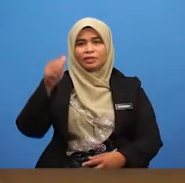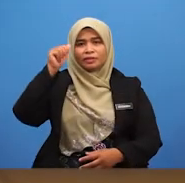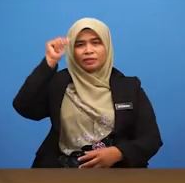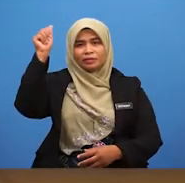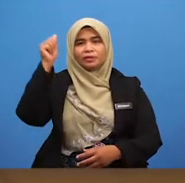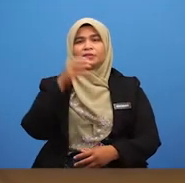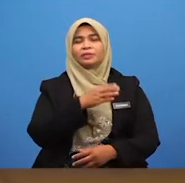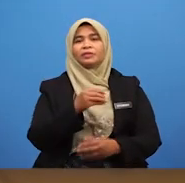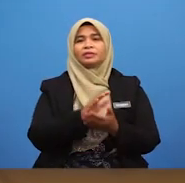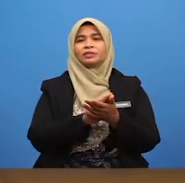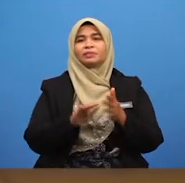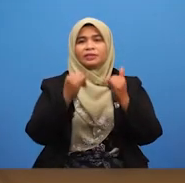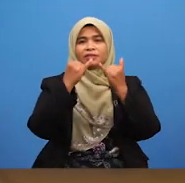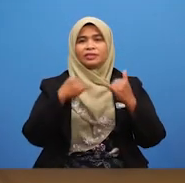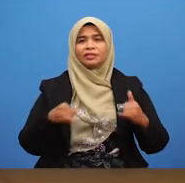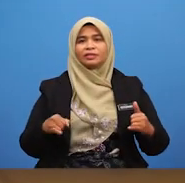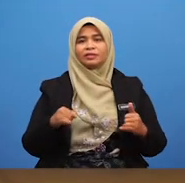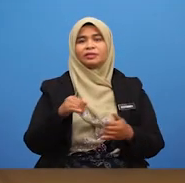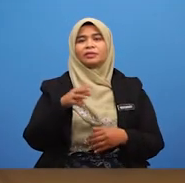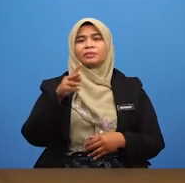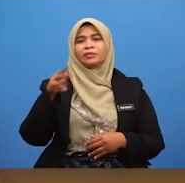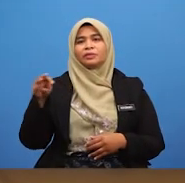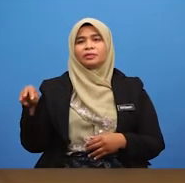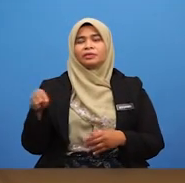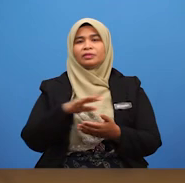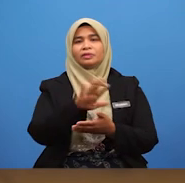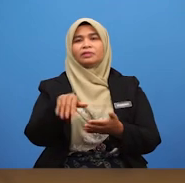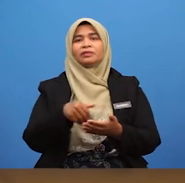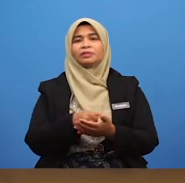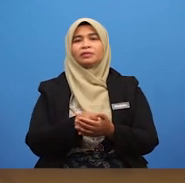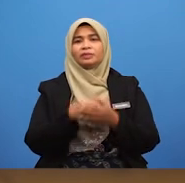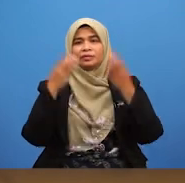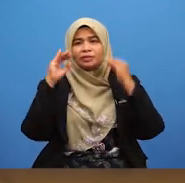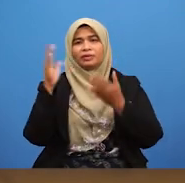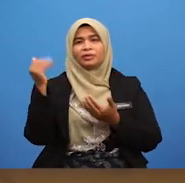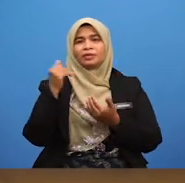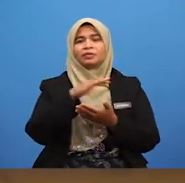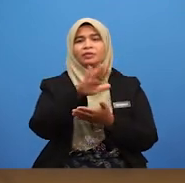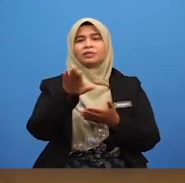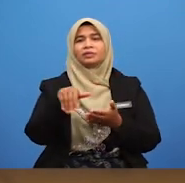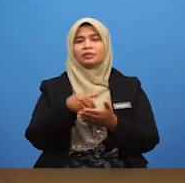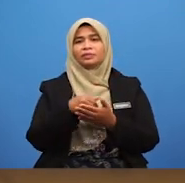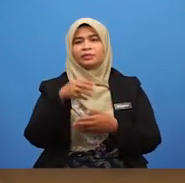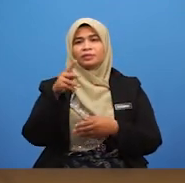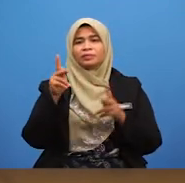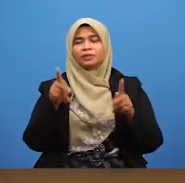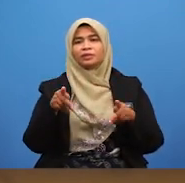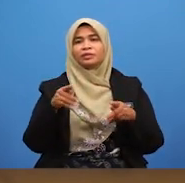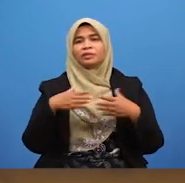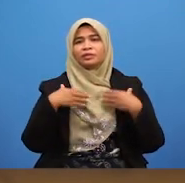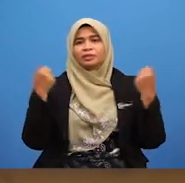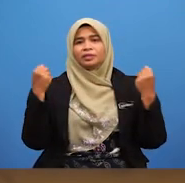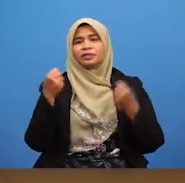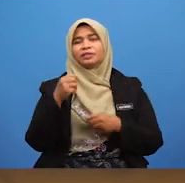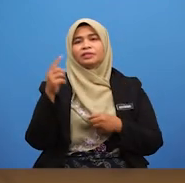Assalamualaikum dan selamat sejahtera pelajar-pelajar semua. Cikgu harap semua pelajar sihat dan sentiasa